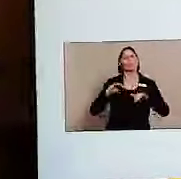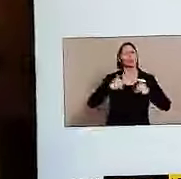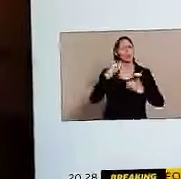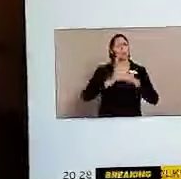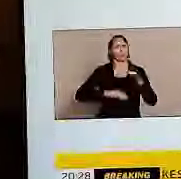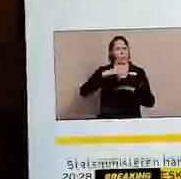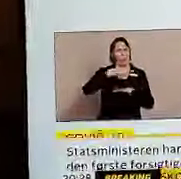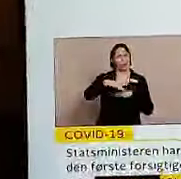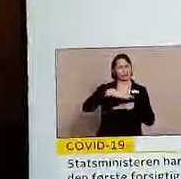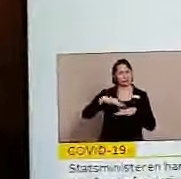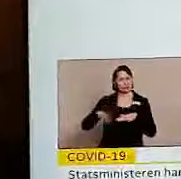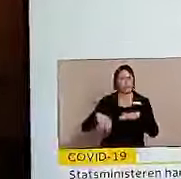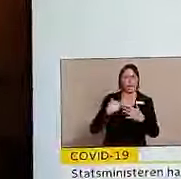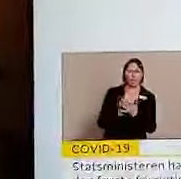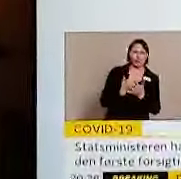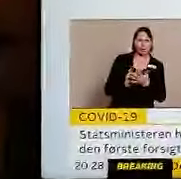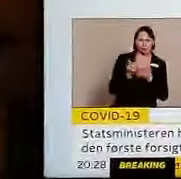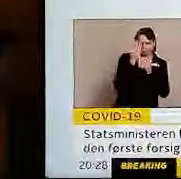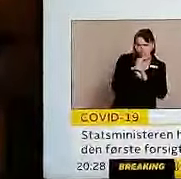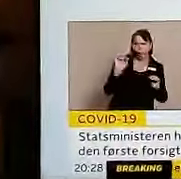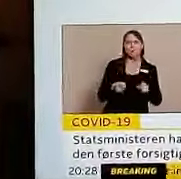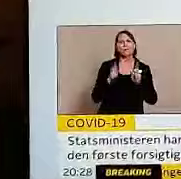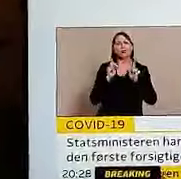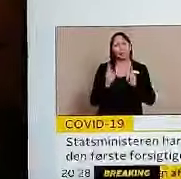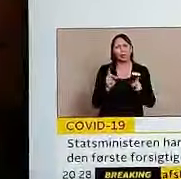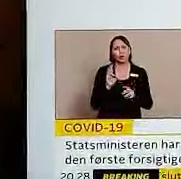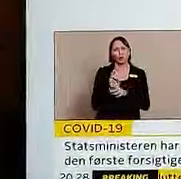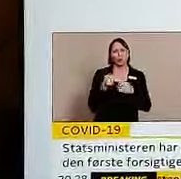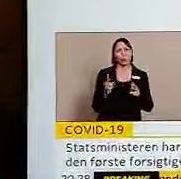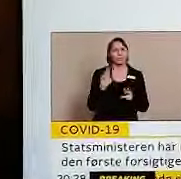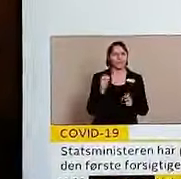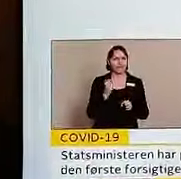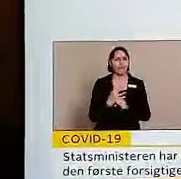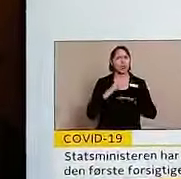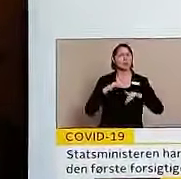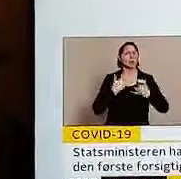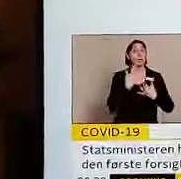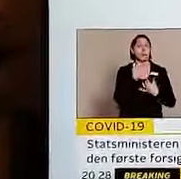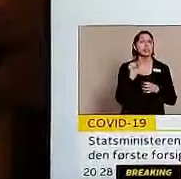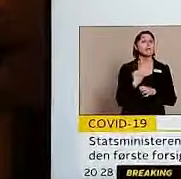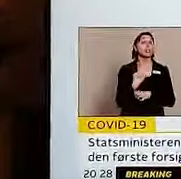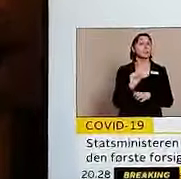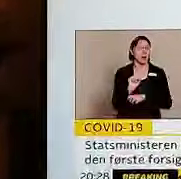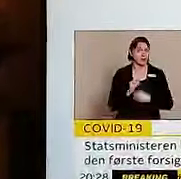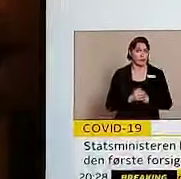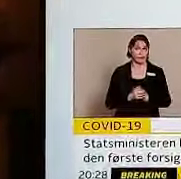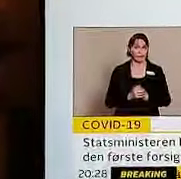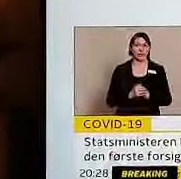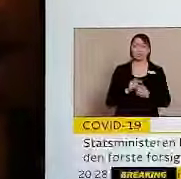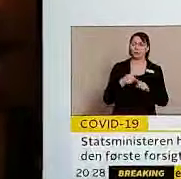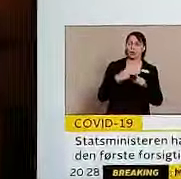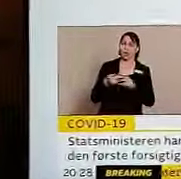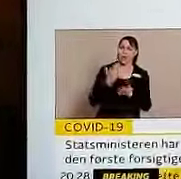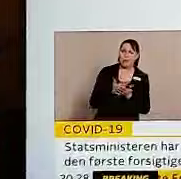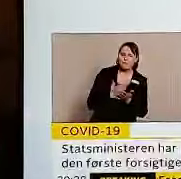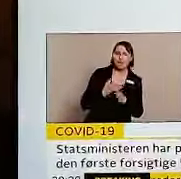كل ما هو لصالح المواطنين في مملكة الدنمارك، والسهر عليهم ليل نهار